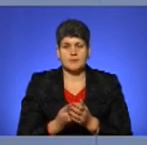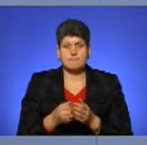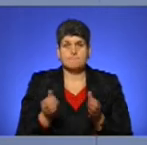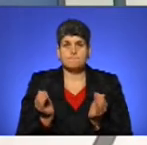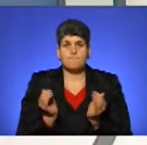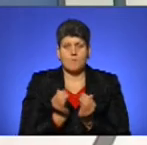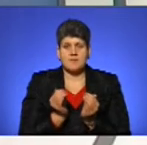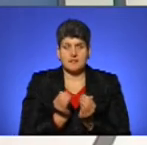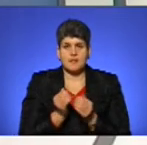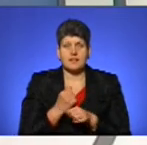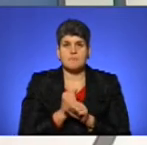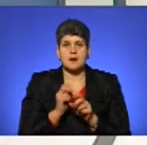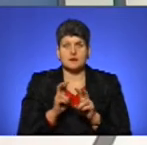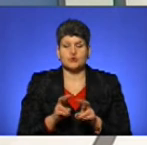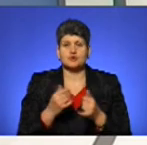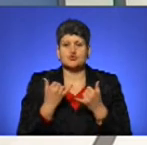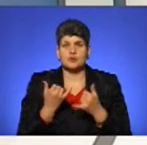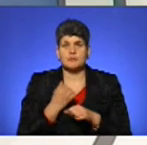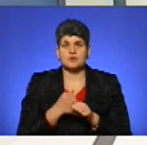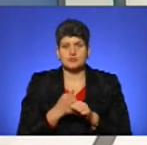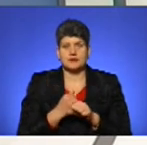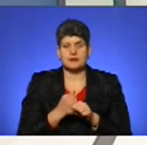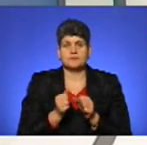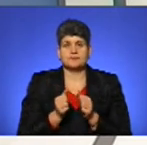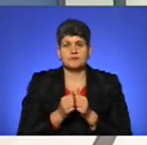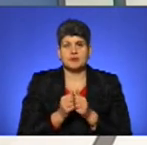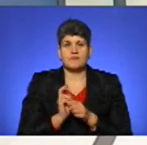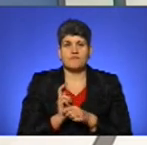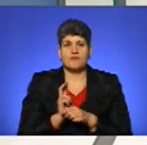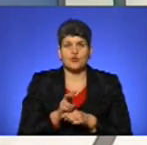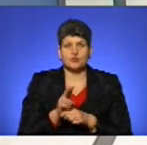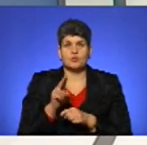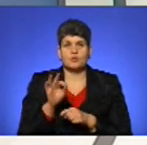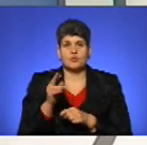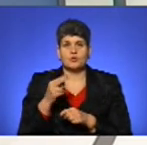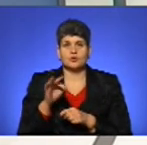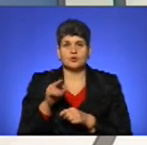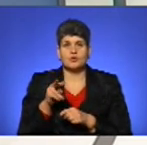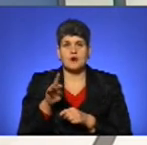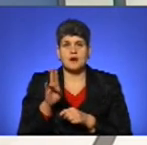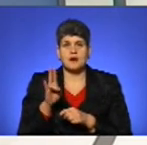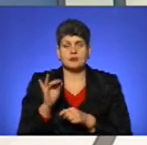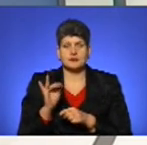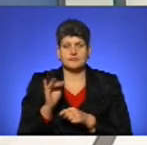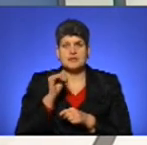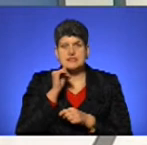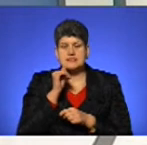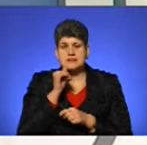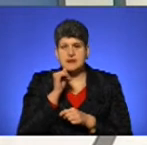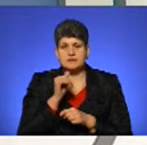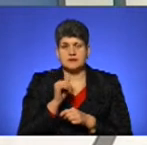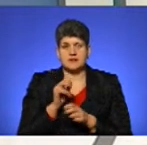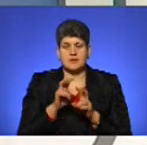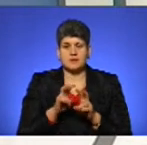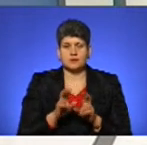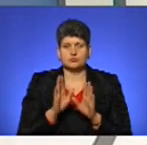лабораторія сьогодні працювала біля входу в Подоляни. Завтра мобільна лабораторія